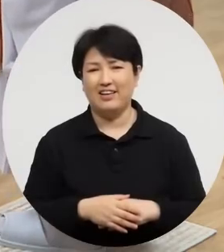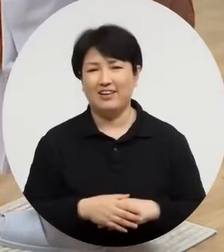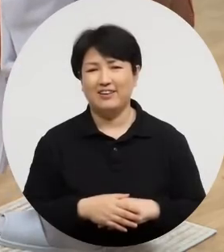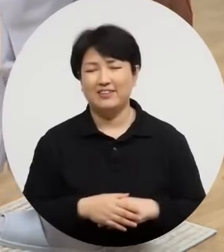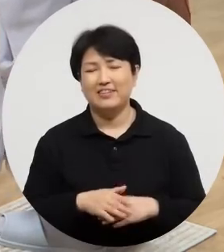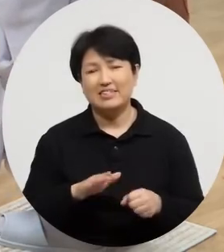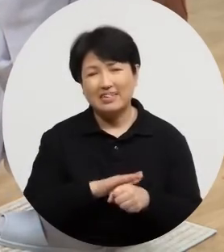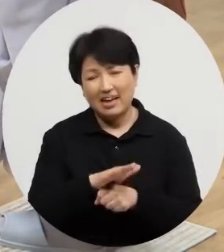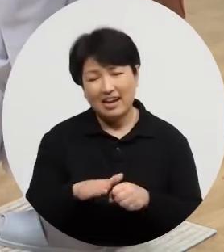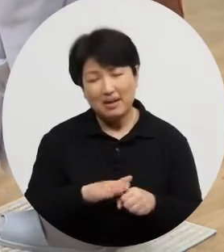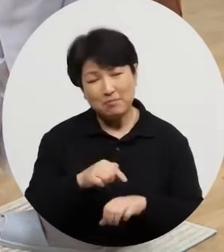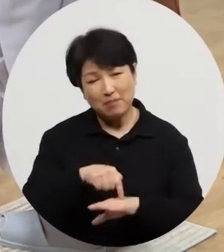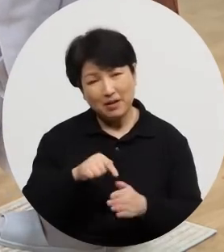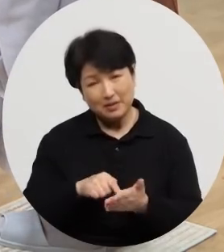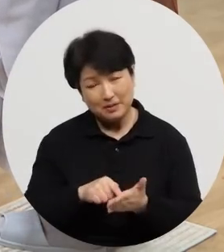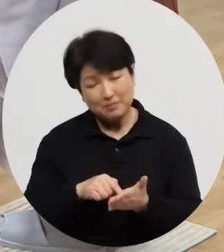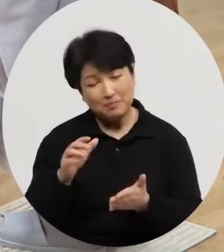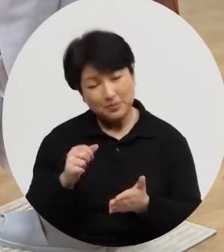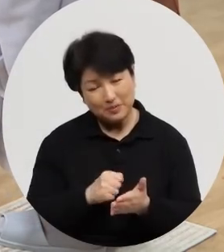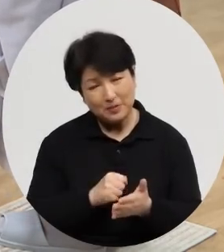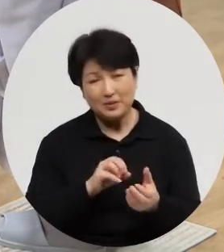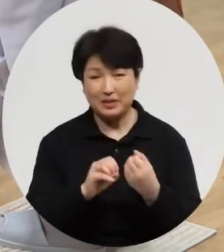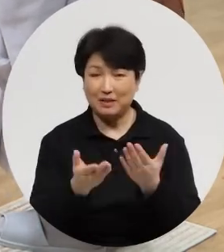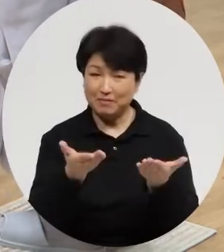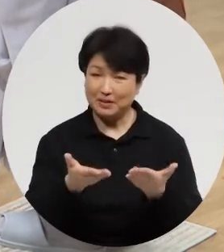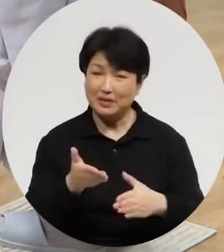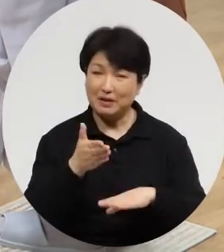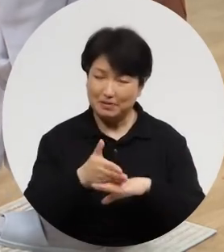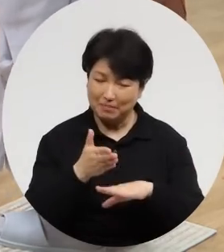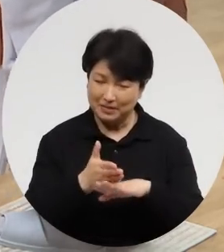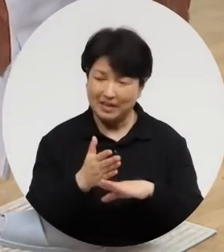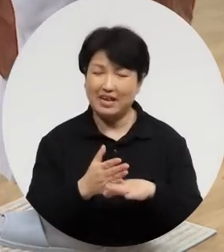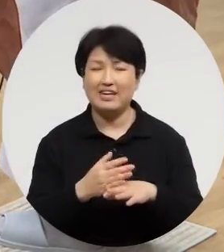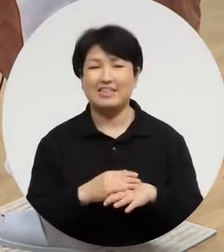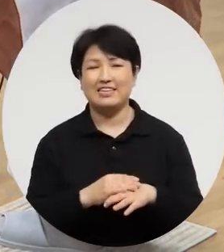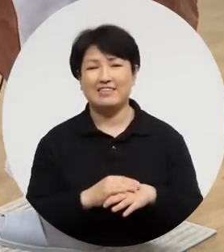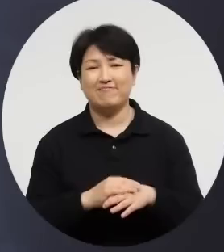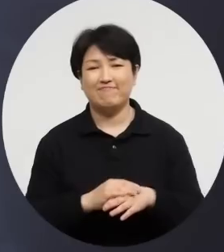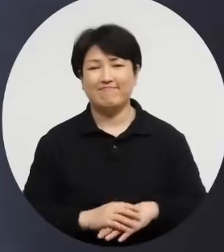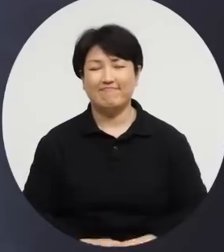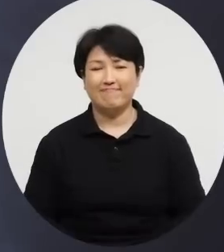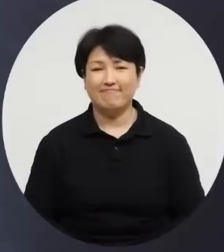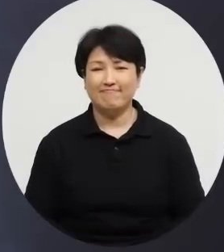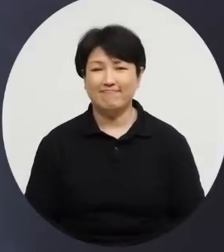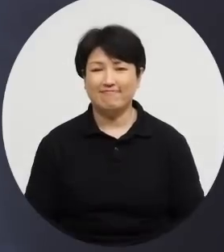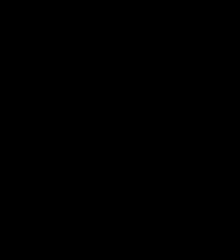애정 어린 답변 너무 감사하고요. 남편하고 사이좋게 잘 살겠습니다. 네.